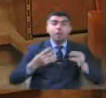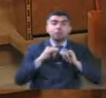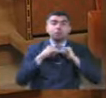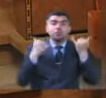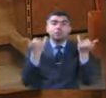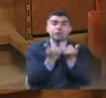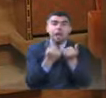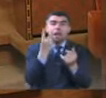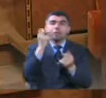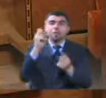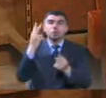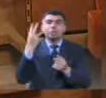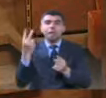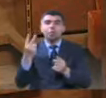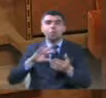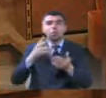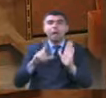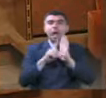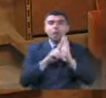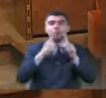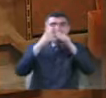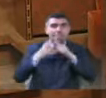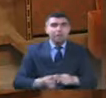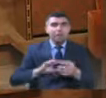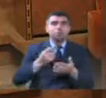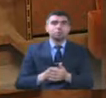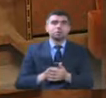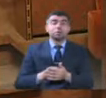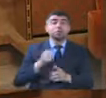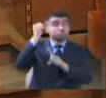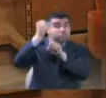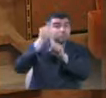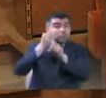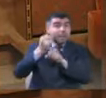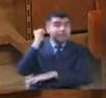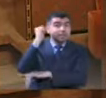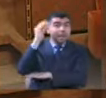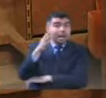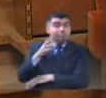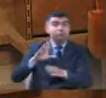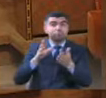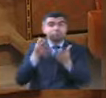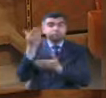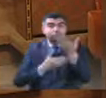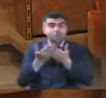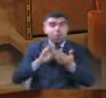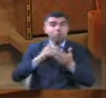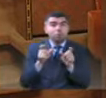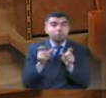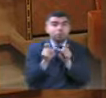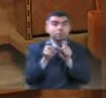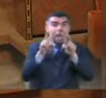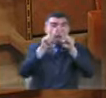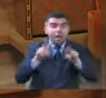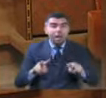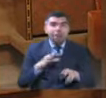سنة 2012 تدريجيا عبر القوانين المالية. تقوم الإدارة الضريبية باتخاذ إجراءات تهدف تعزيز الثقة مع الملزم من قبل